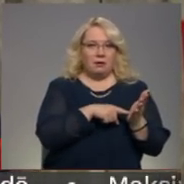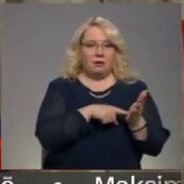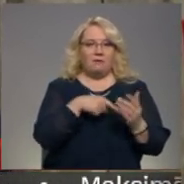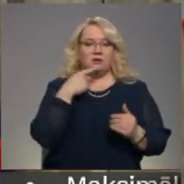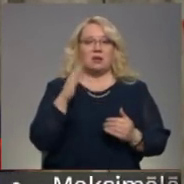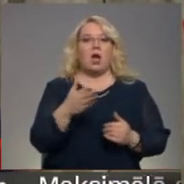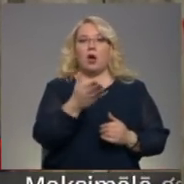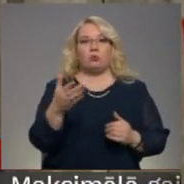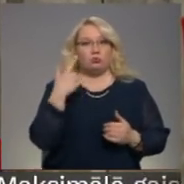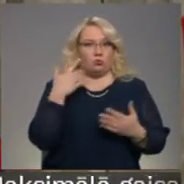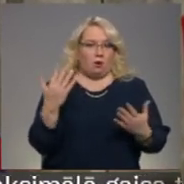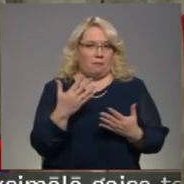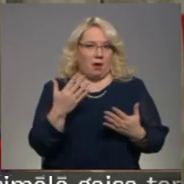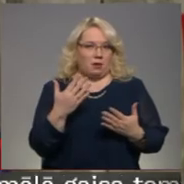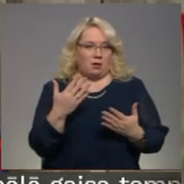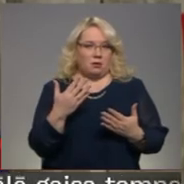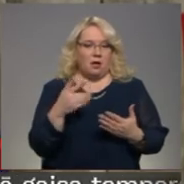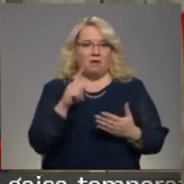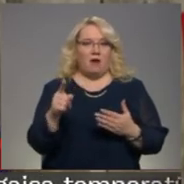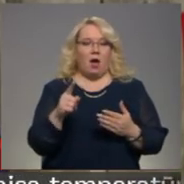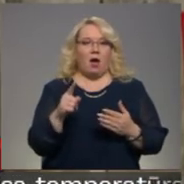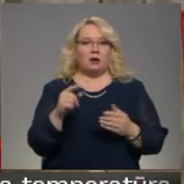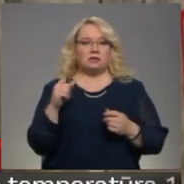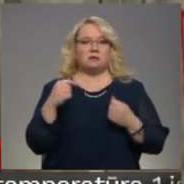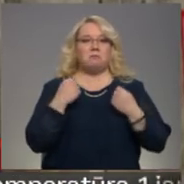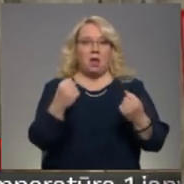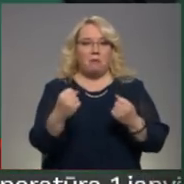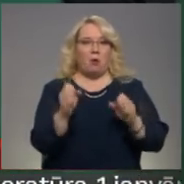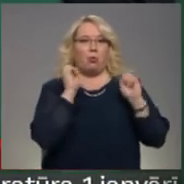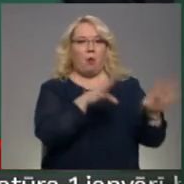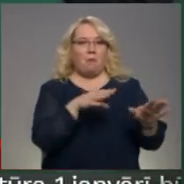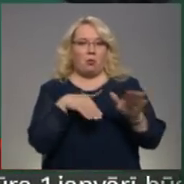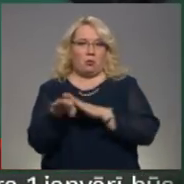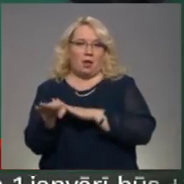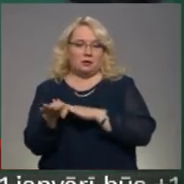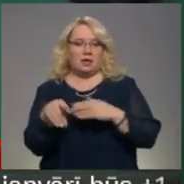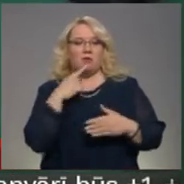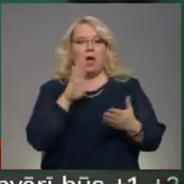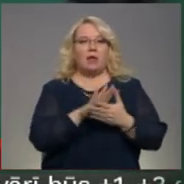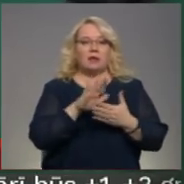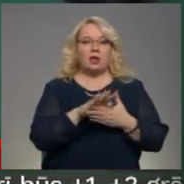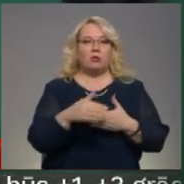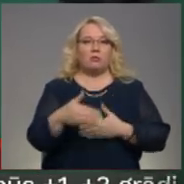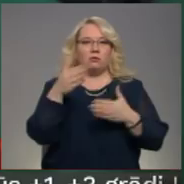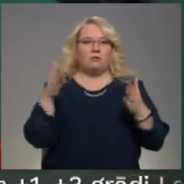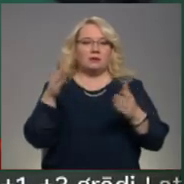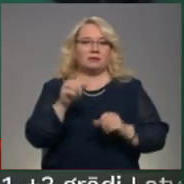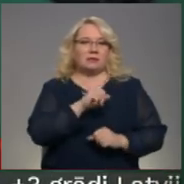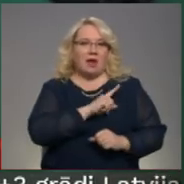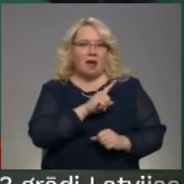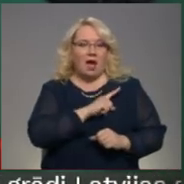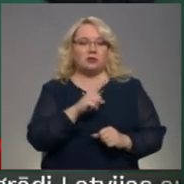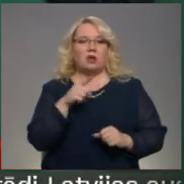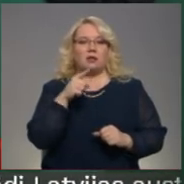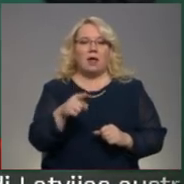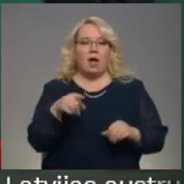jūs domājat, ir labi. Tie var piebraukt, nomest un aiziet. Atkritumu novietņu sargāšana no neapzinīgiem cilvēkiem